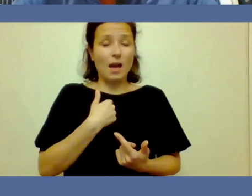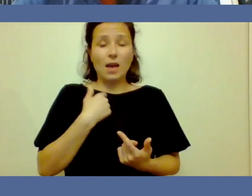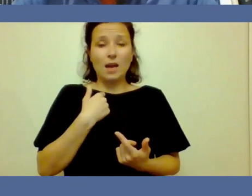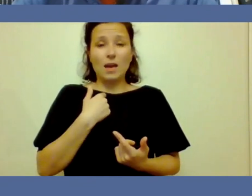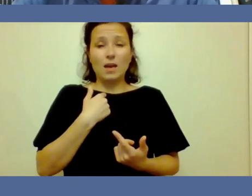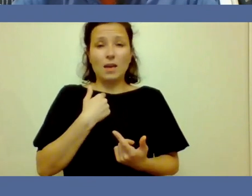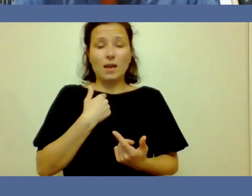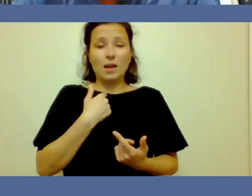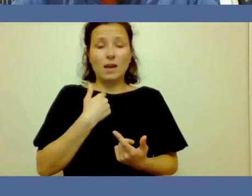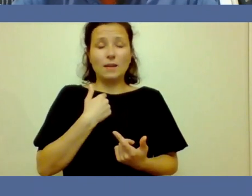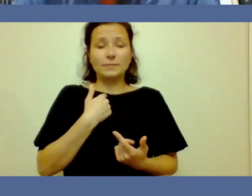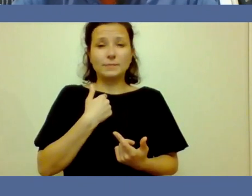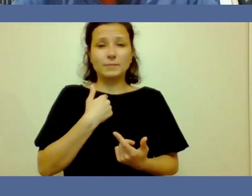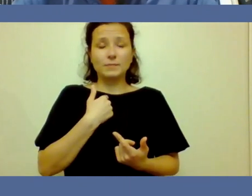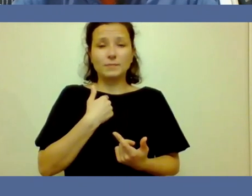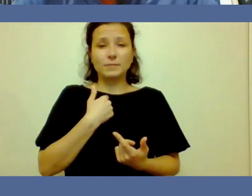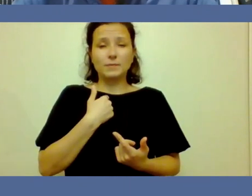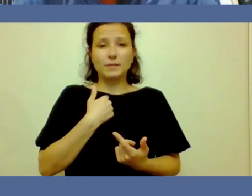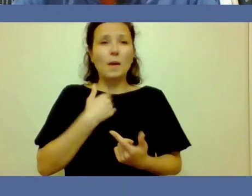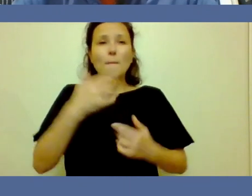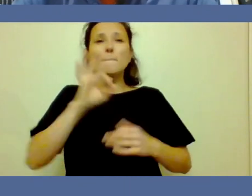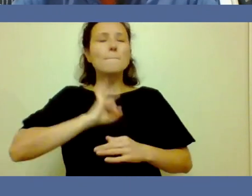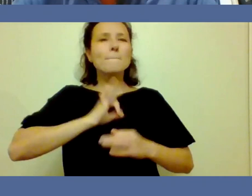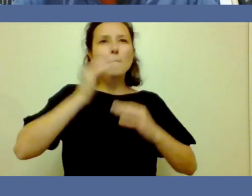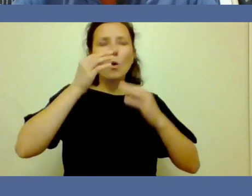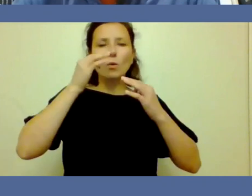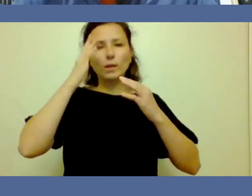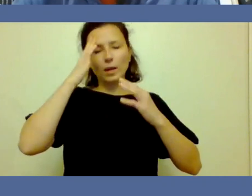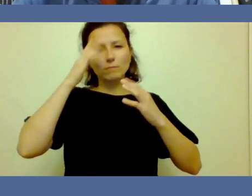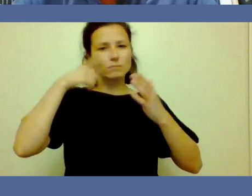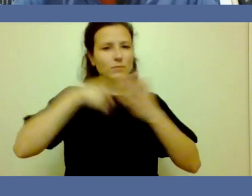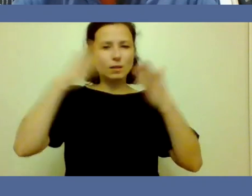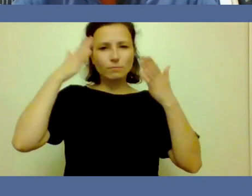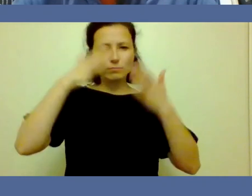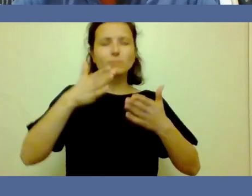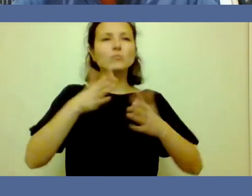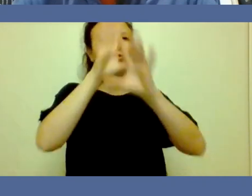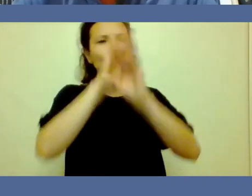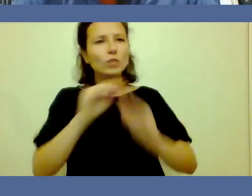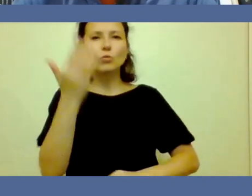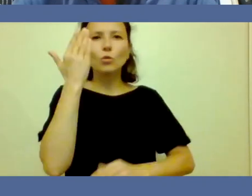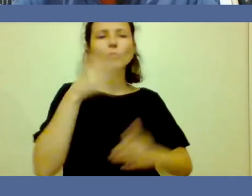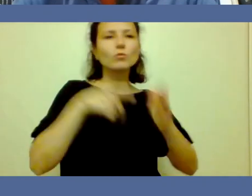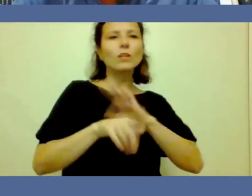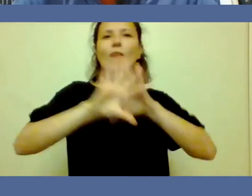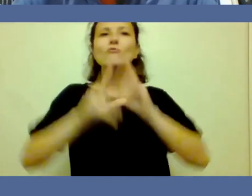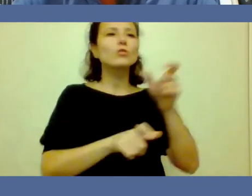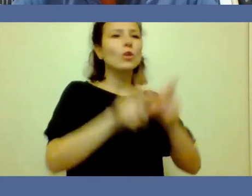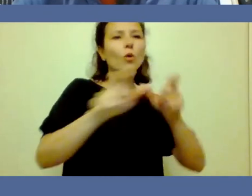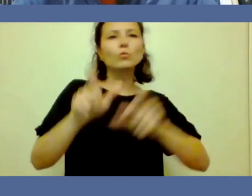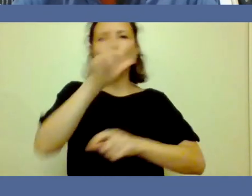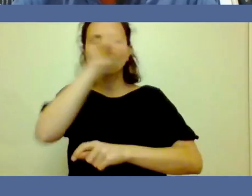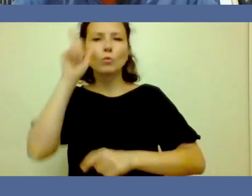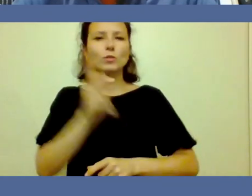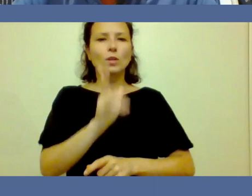moja rzeczywistość skupia się na tym, żeby oddać godność i szacunek tym ludziom wszystkim, którzy